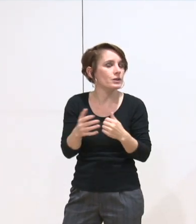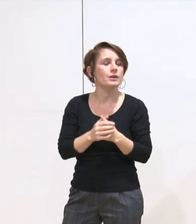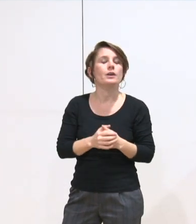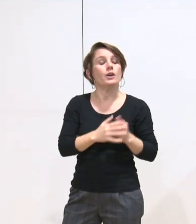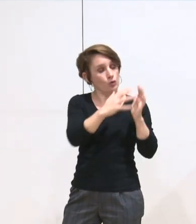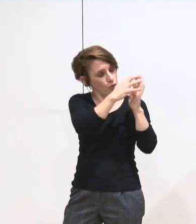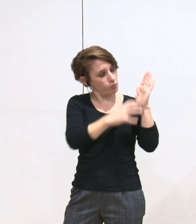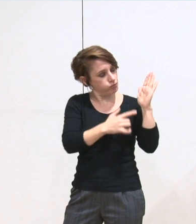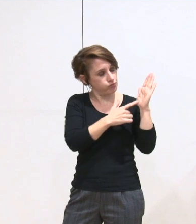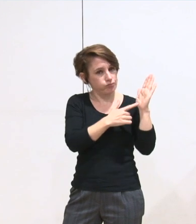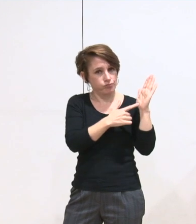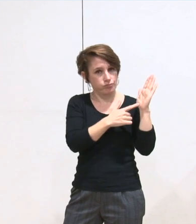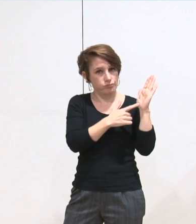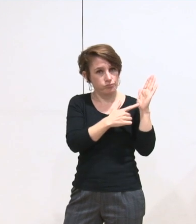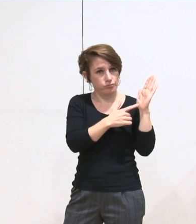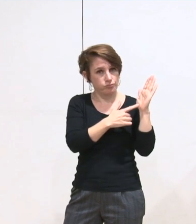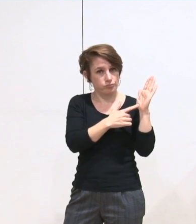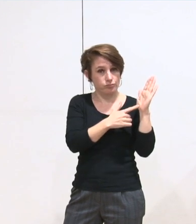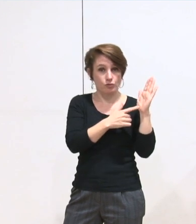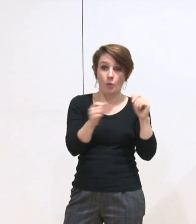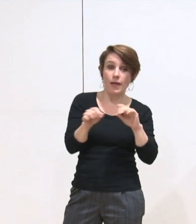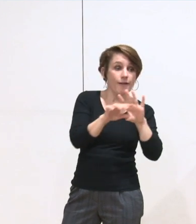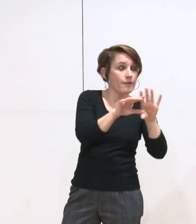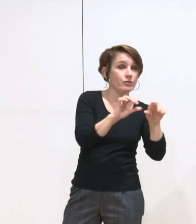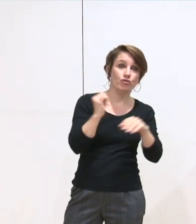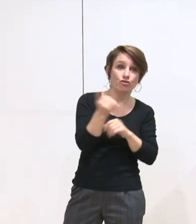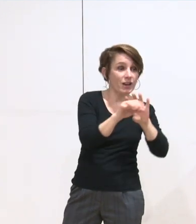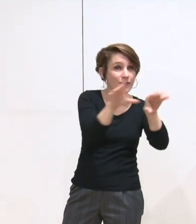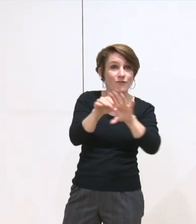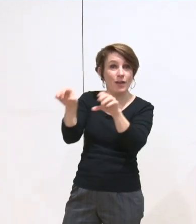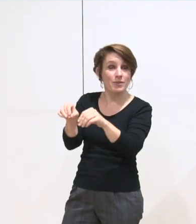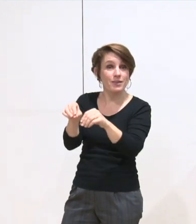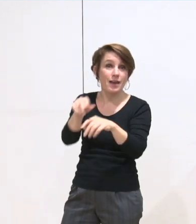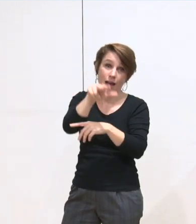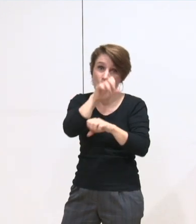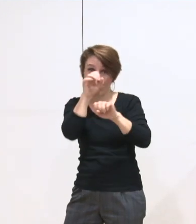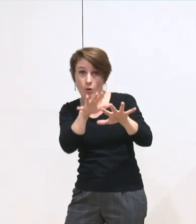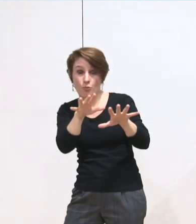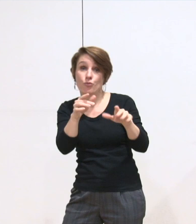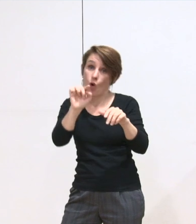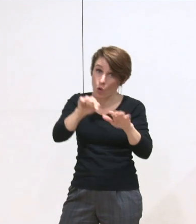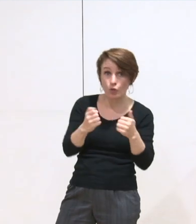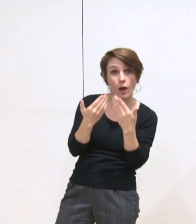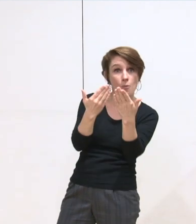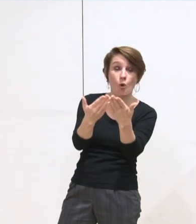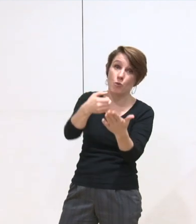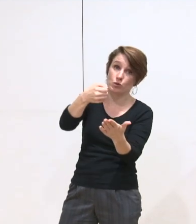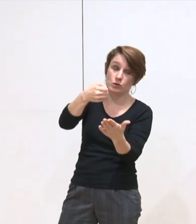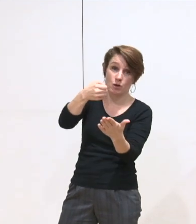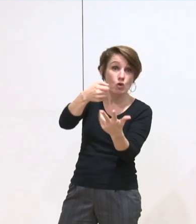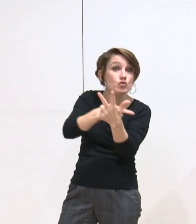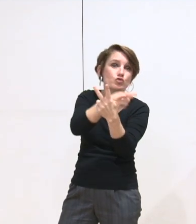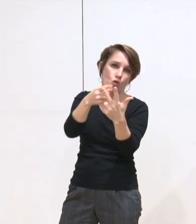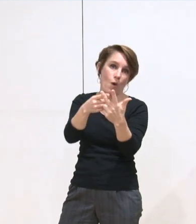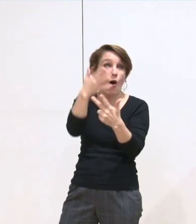de propositions de relogement, propositions donc de nouveaux logements, doivent être au nombre de 3. Ça, c'est